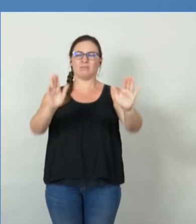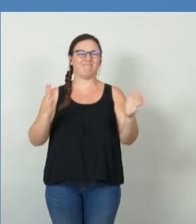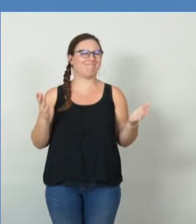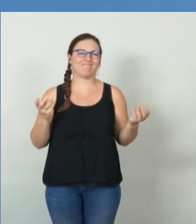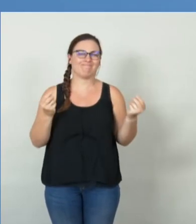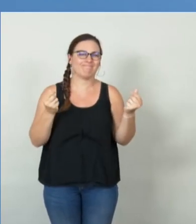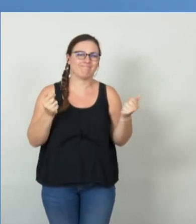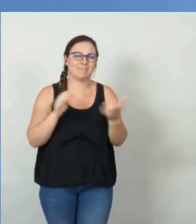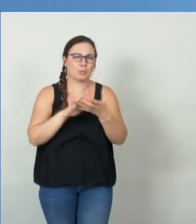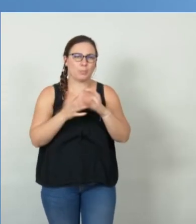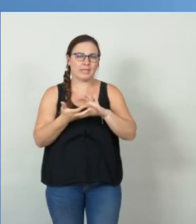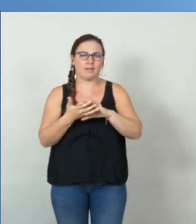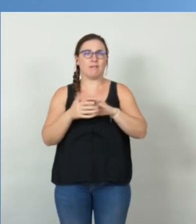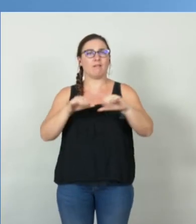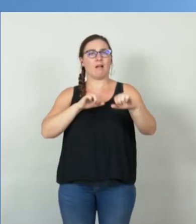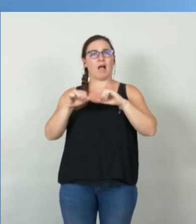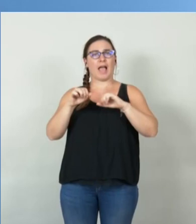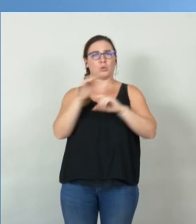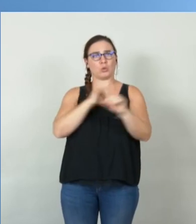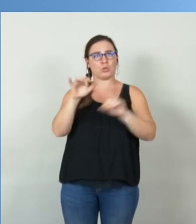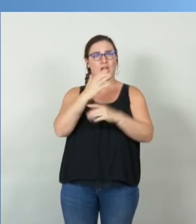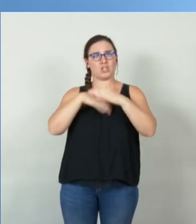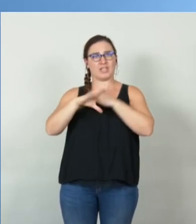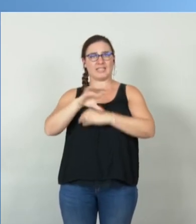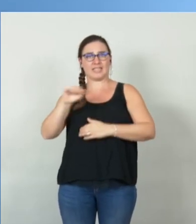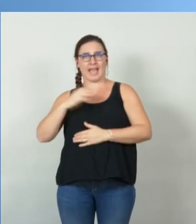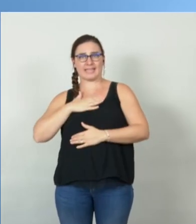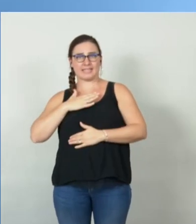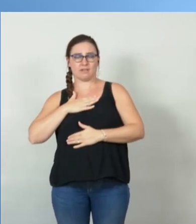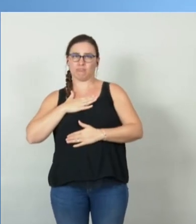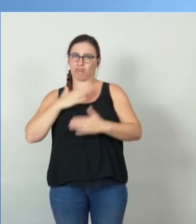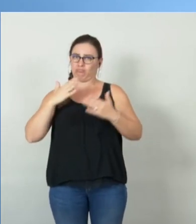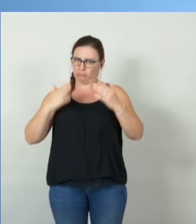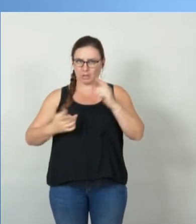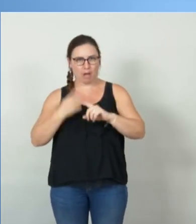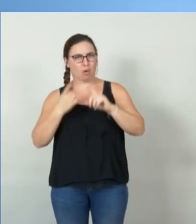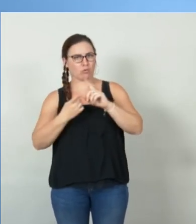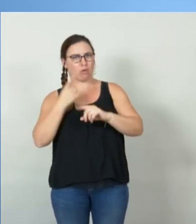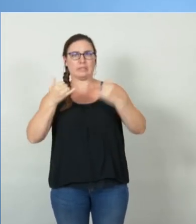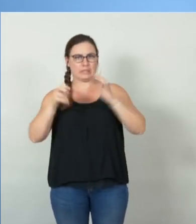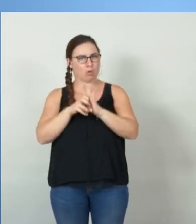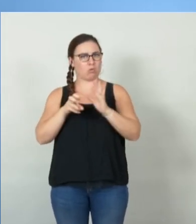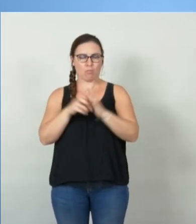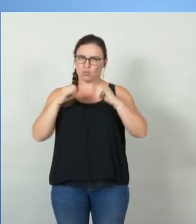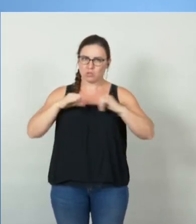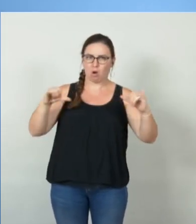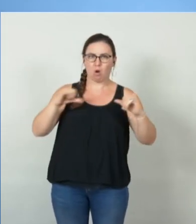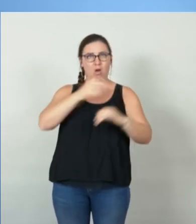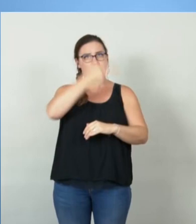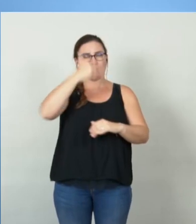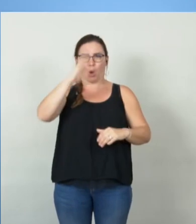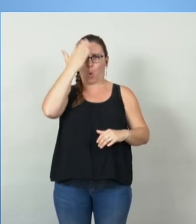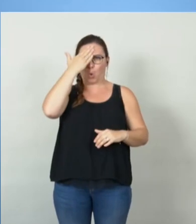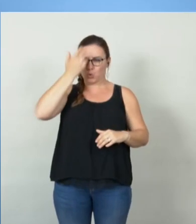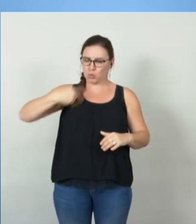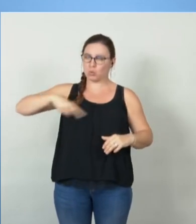par exemple l'action sociale du CCS et vraiment importante à Grenoble elle est reconnue nationalement et